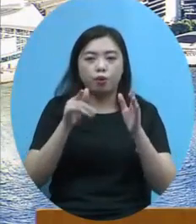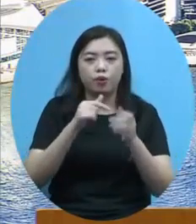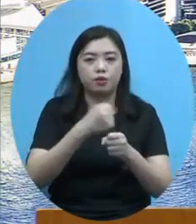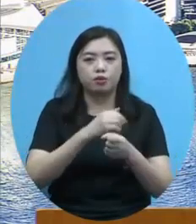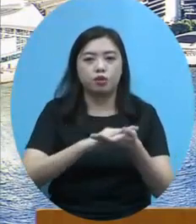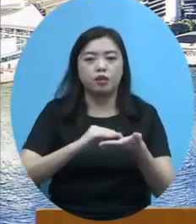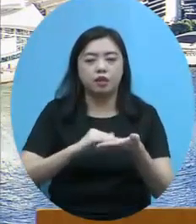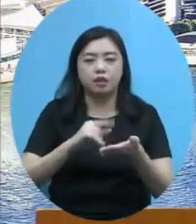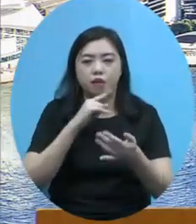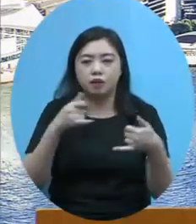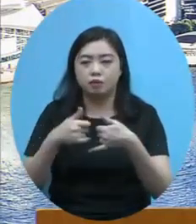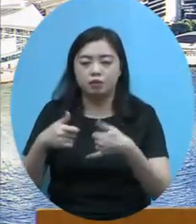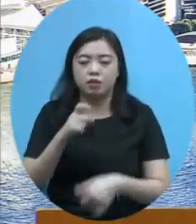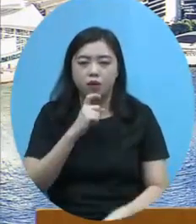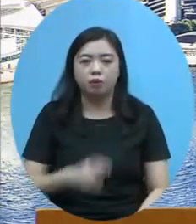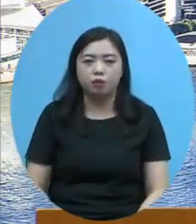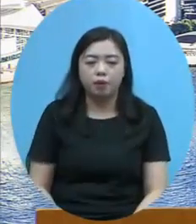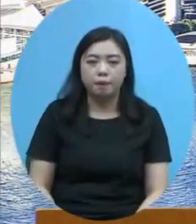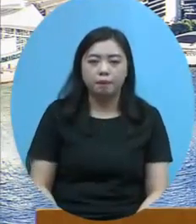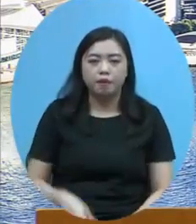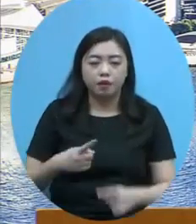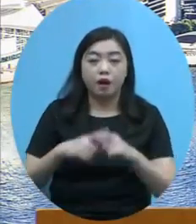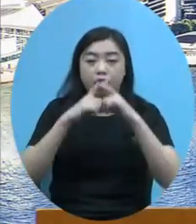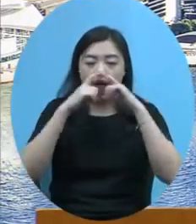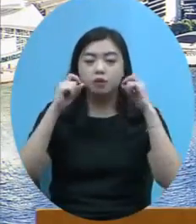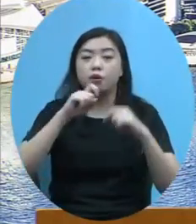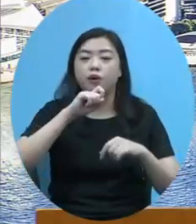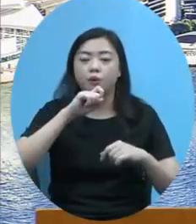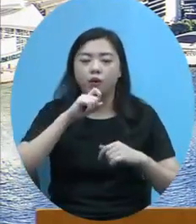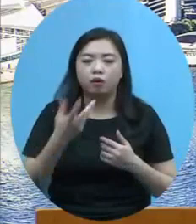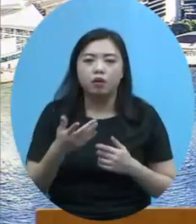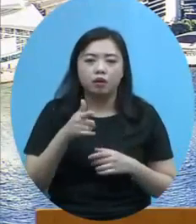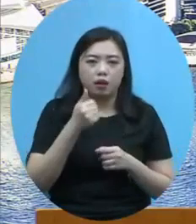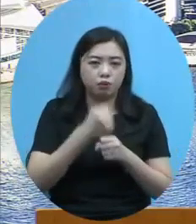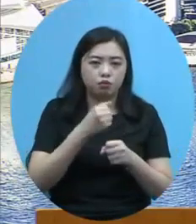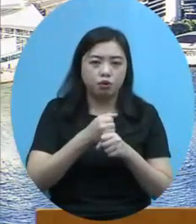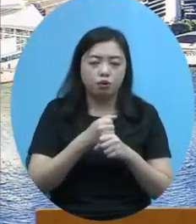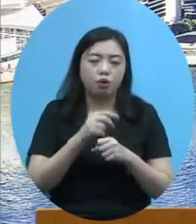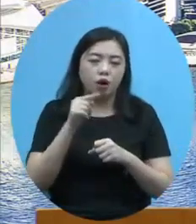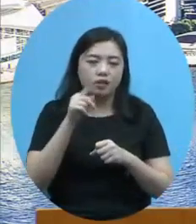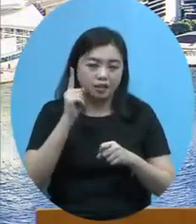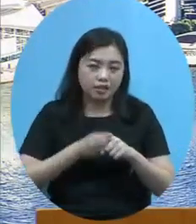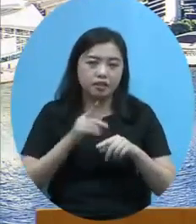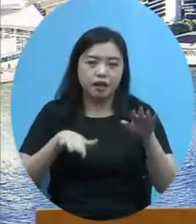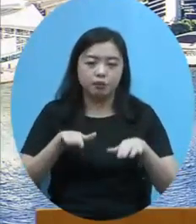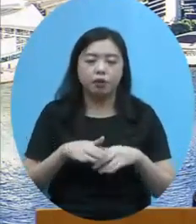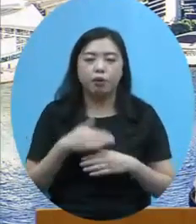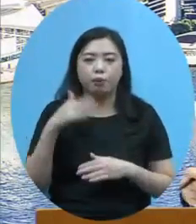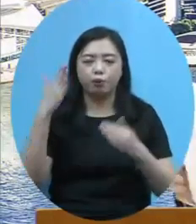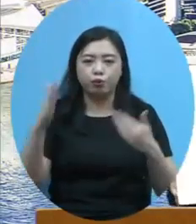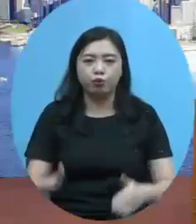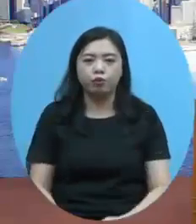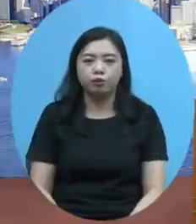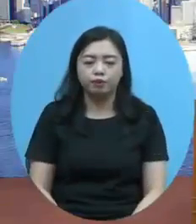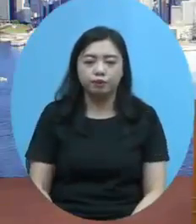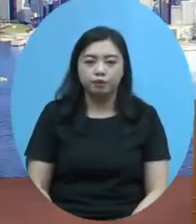工都是有接觸的，大家都有戴口罩，他們的工作性質都是類同的。那我報道是到這裡，